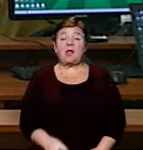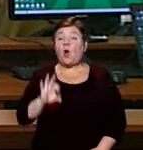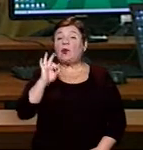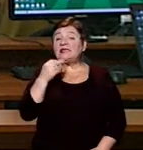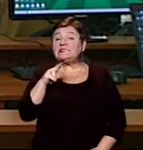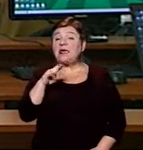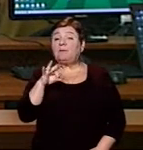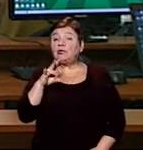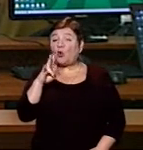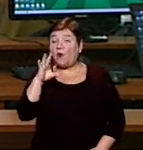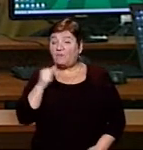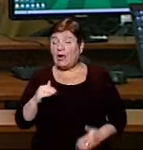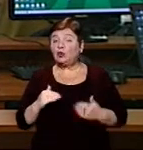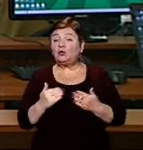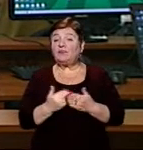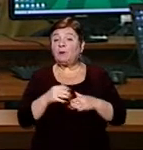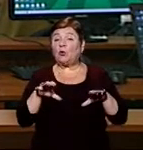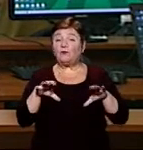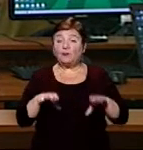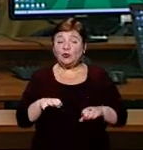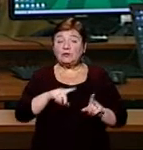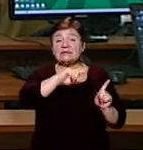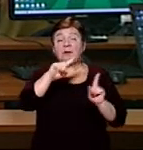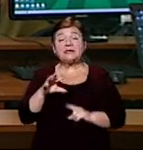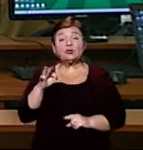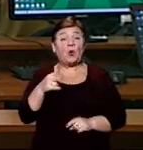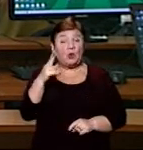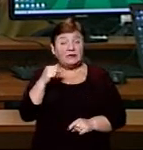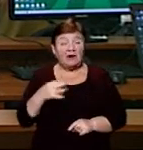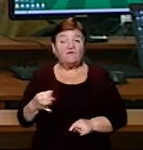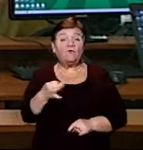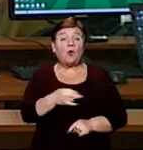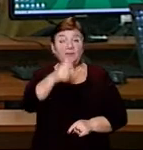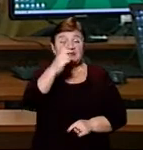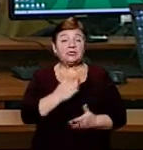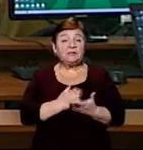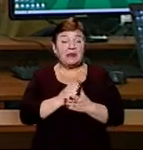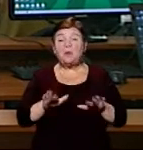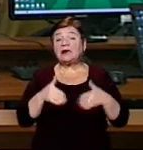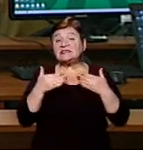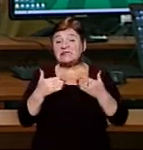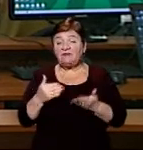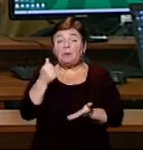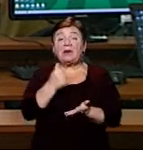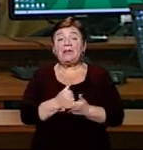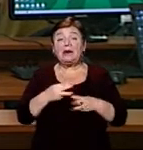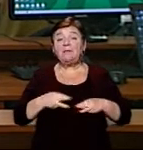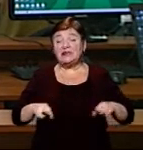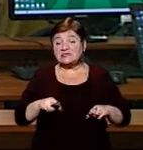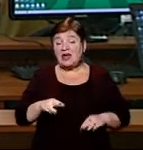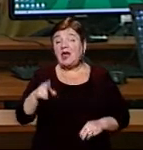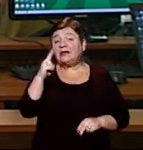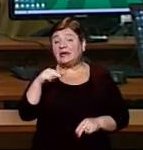Олексія Петрова призначили новим головою Закарпатської ОДА. Сьогодні в облдержадміністрації його представив прем'єр-міністр України